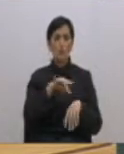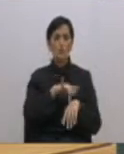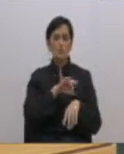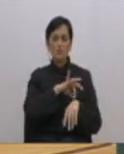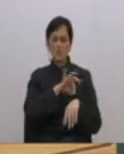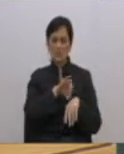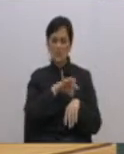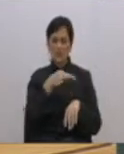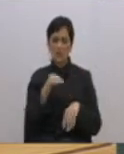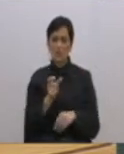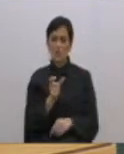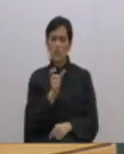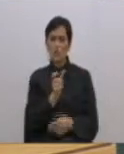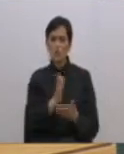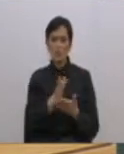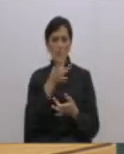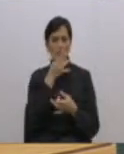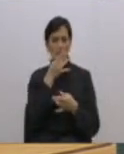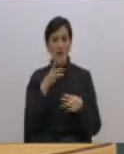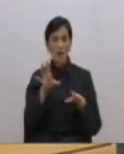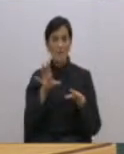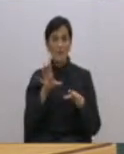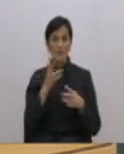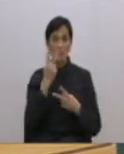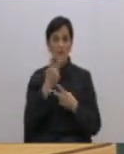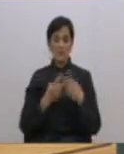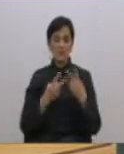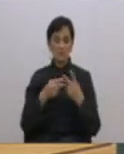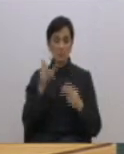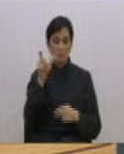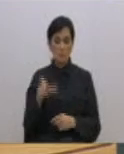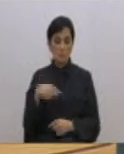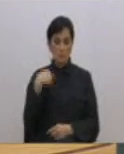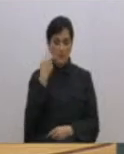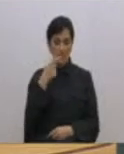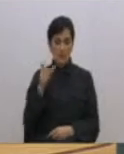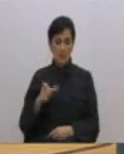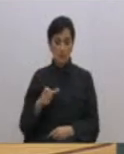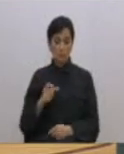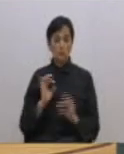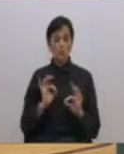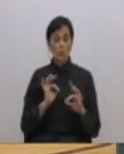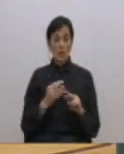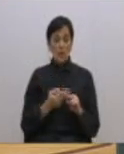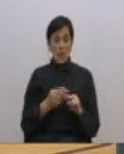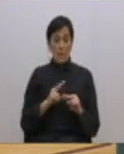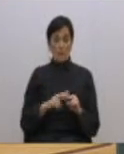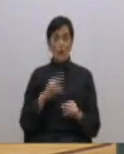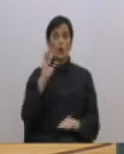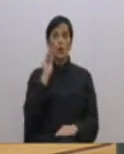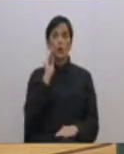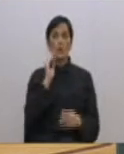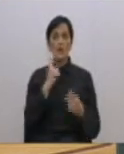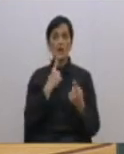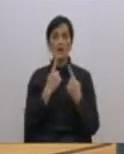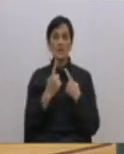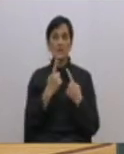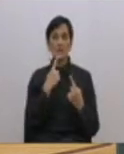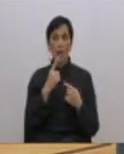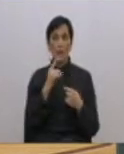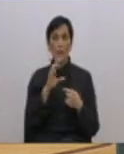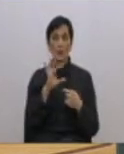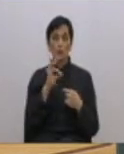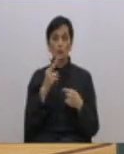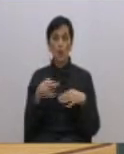კომპონენტს წარმოადგენს ნებისმიერი თავისუფლება აღკვეთილი პირისთვის. Სწორედ ამიტომ, როდესაც საუბარი არის